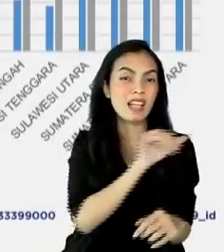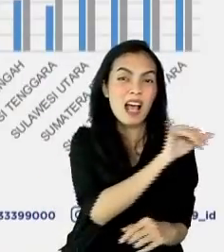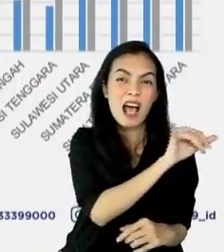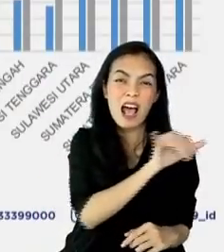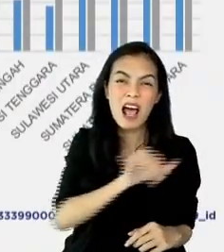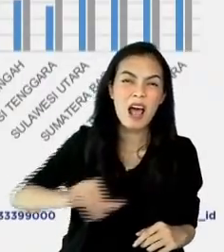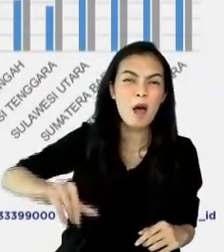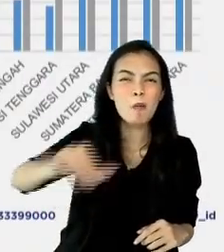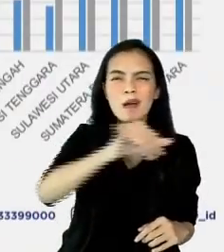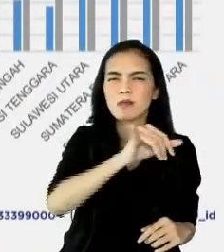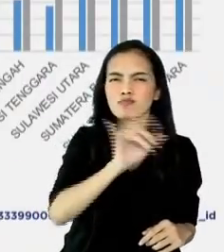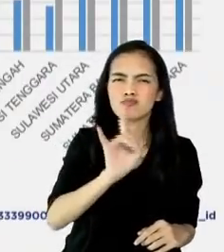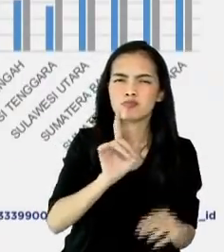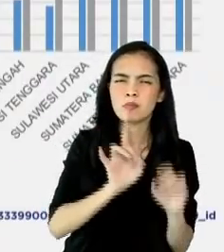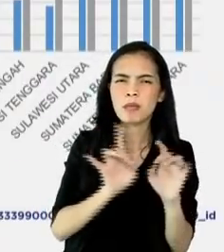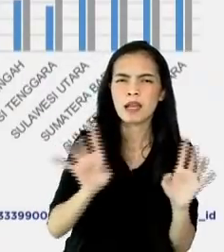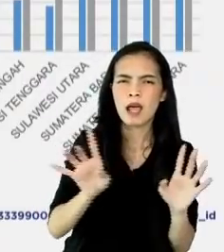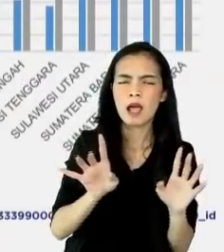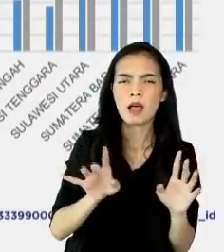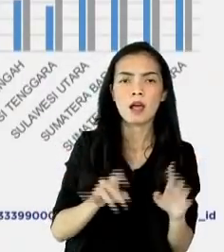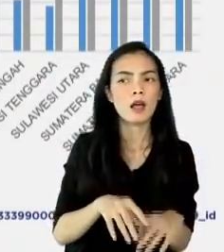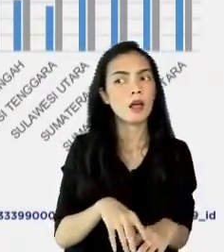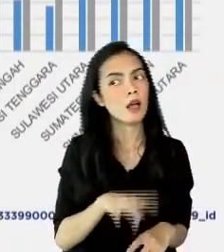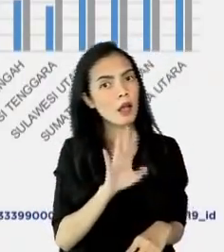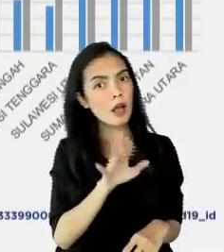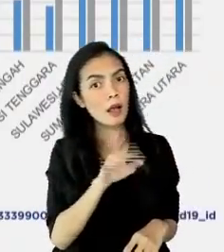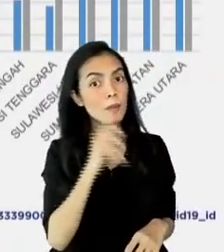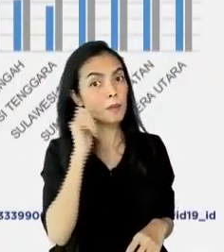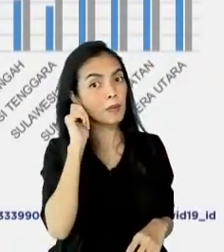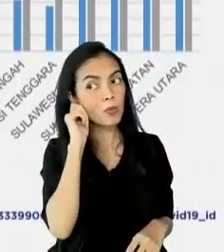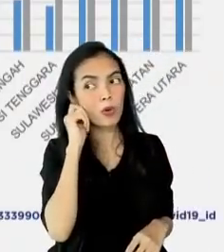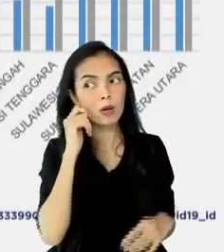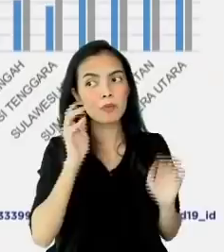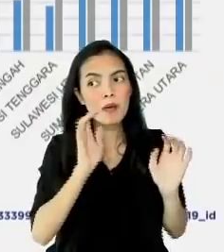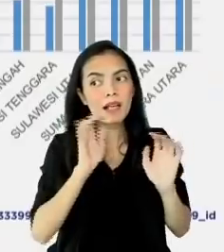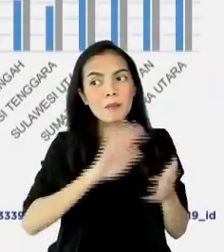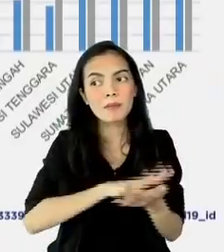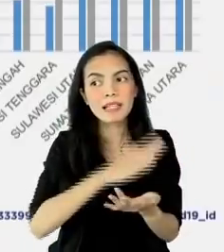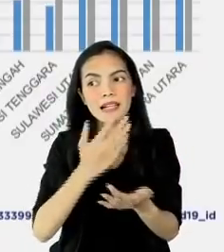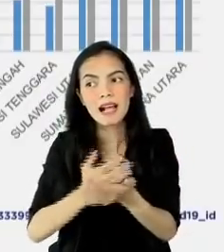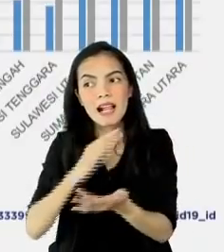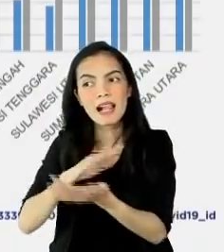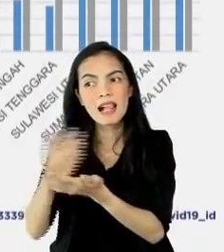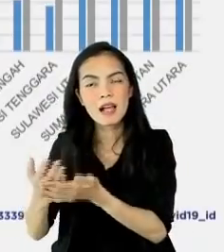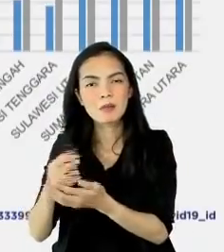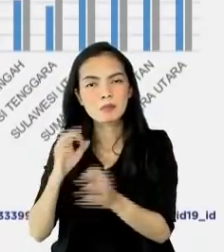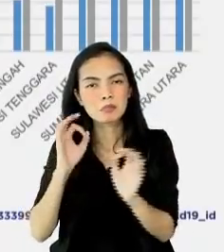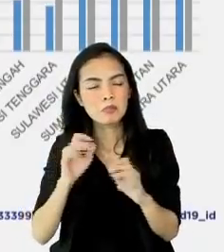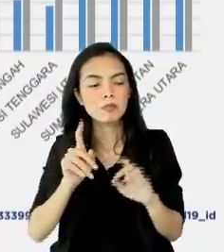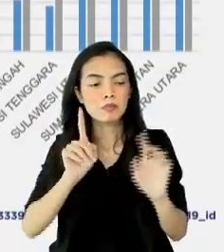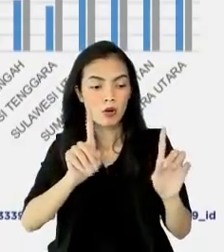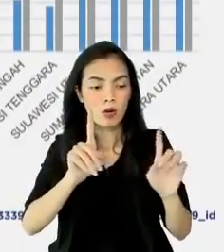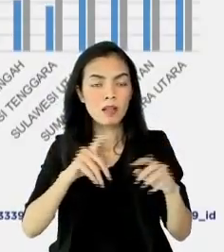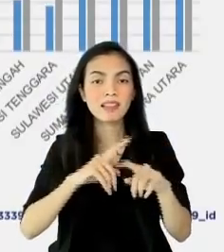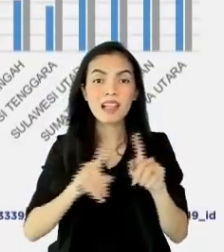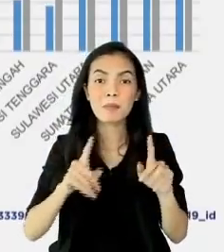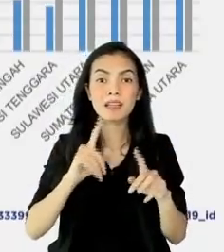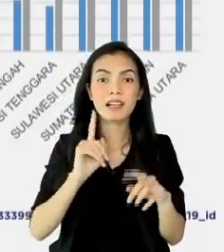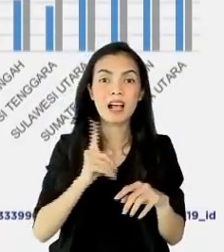samakan. Iya. Nah, itu lagi meng-highlight yang perempuannya ya, yang kemudian Betul. lumayan tinggi nih meningkatnya ya. Baik. Betul. Tapi kalau